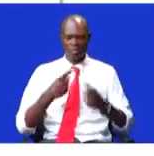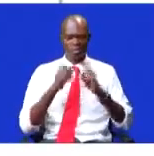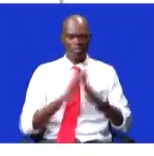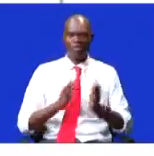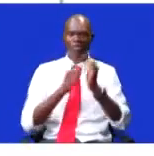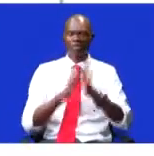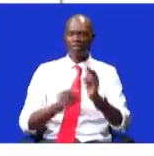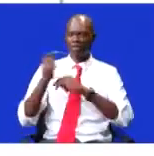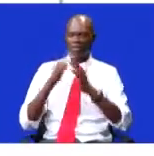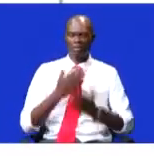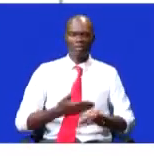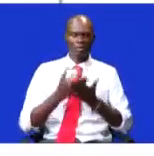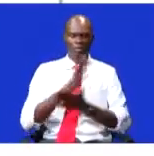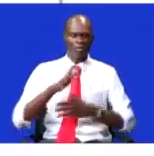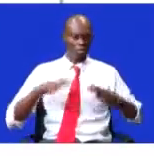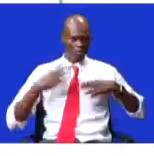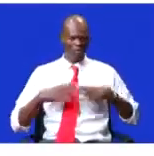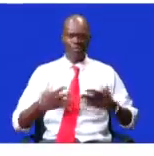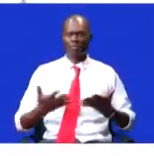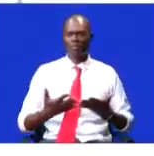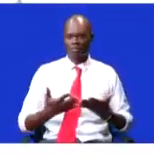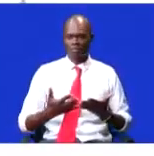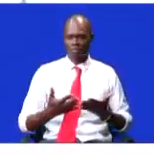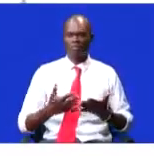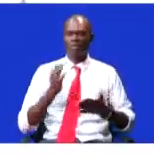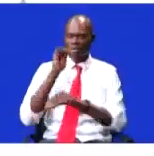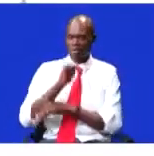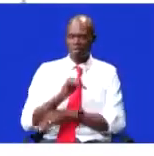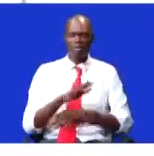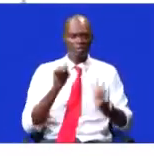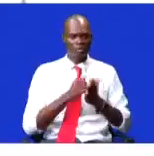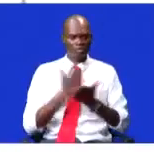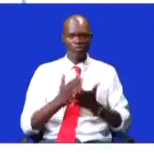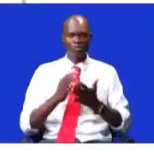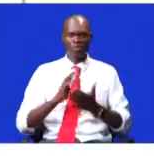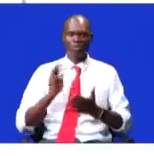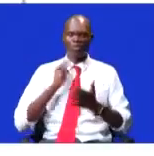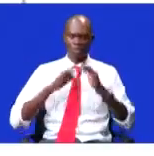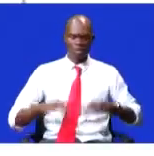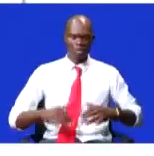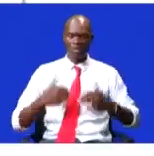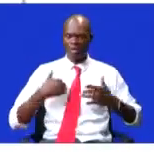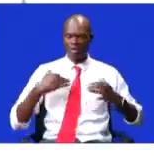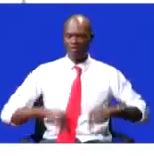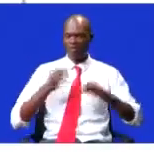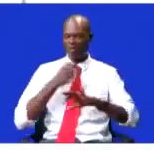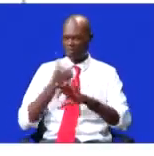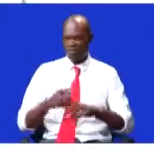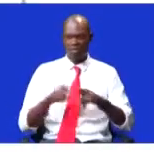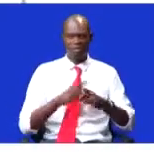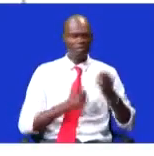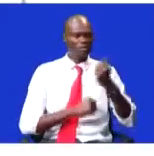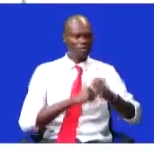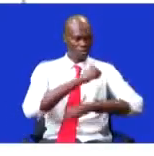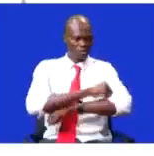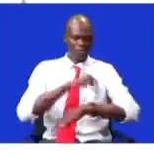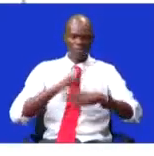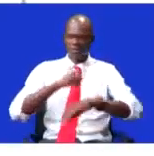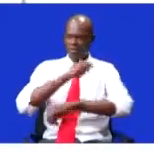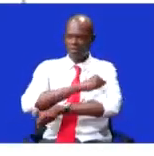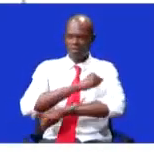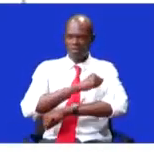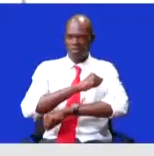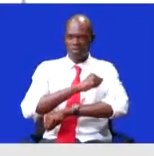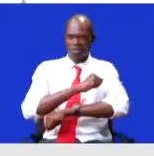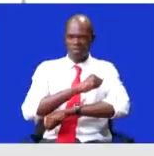mondo mungi unyalo konyo nikech kose kalo kda wach ni wabunge bill no ni keja nyito ni genge matek kingi wa ni japi tatiro nyekul bedo tek koro gino kube ni